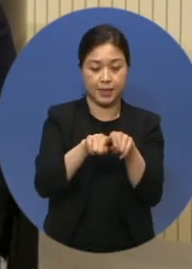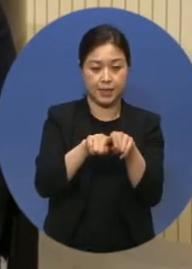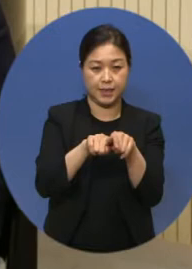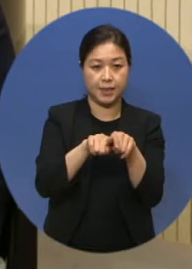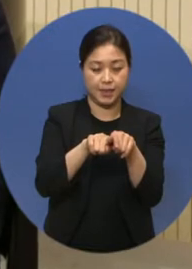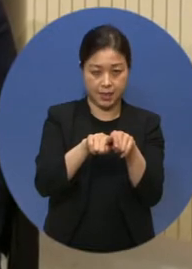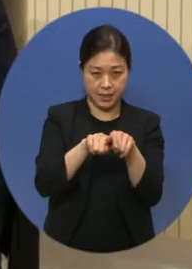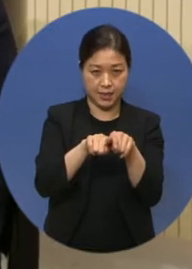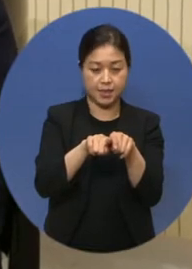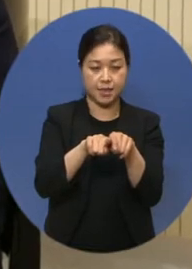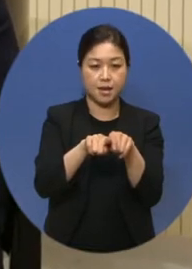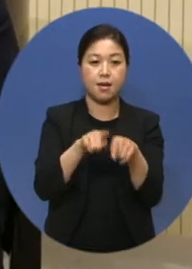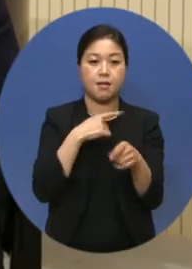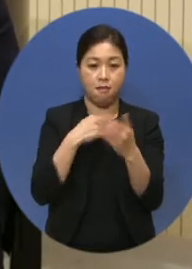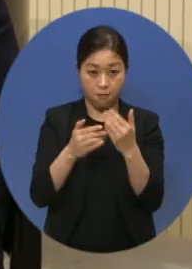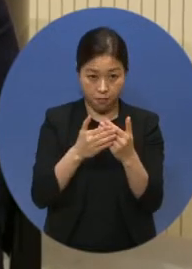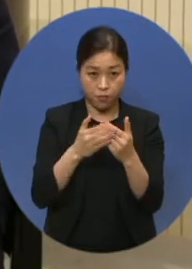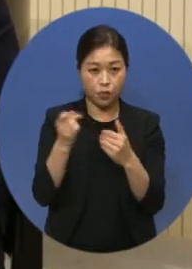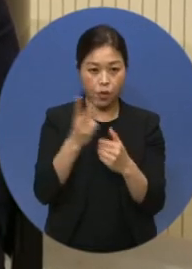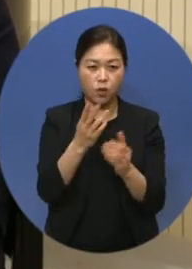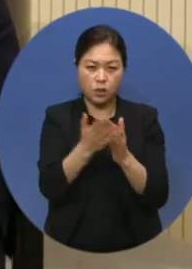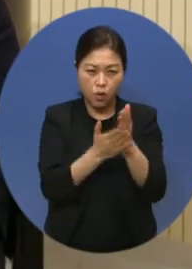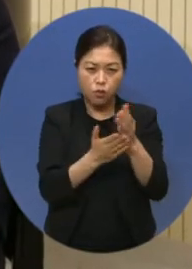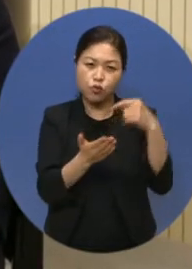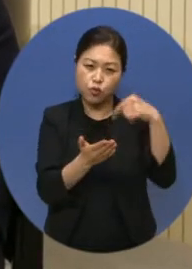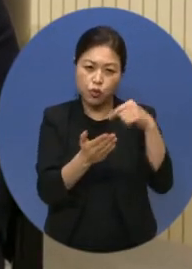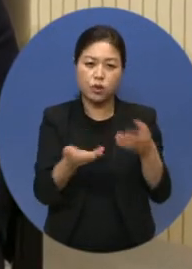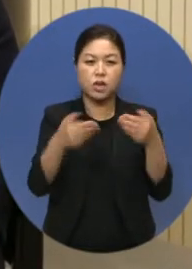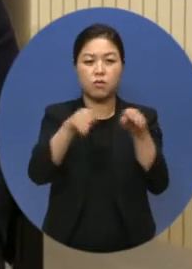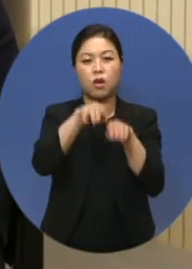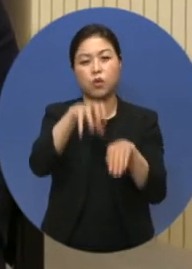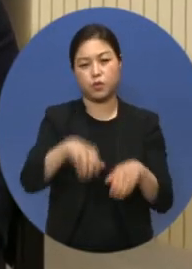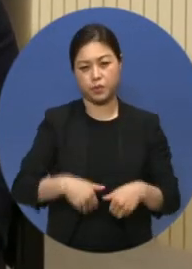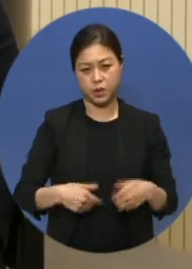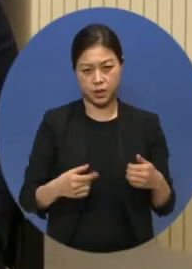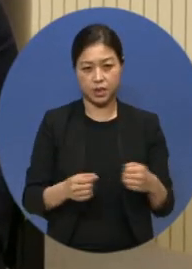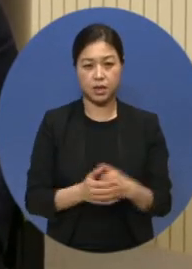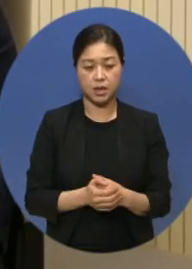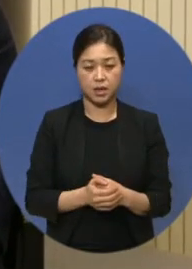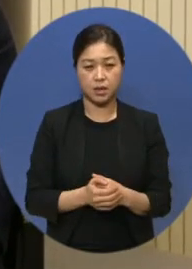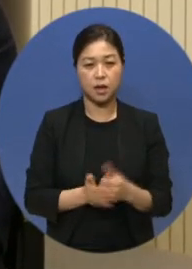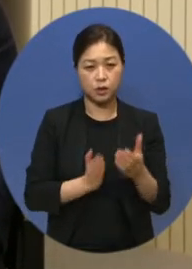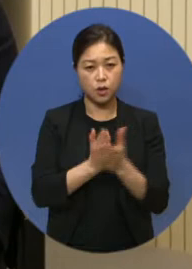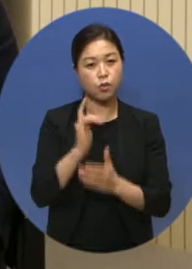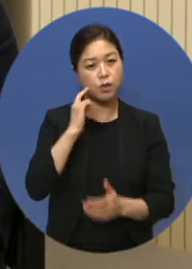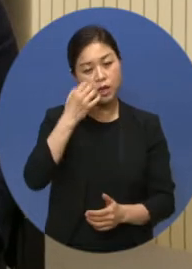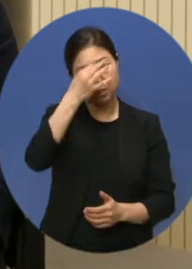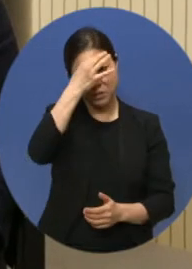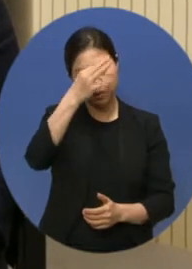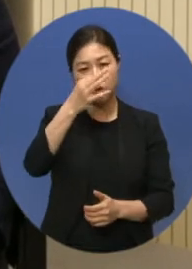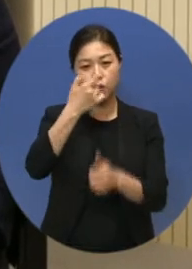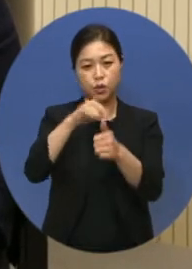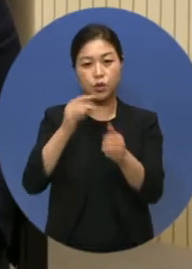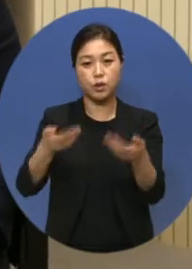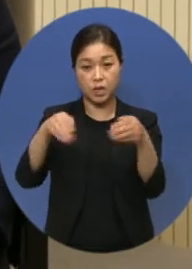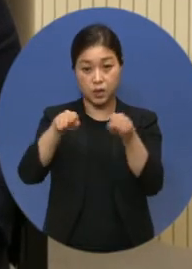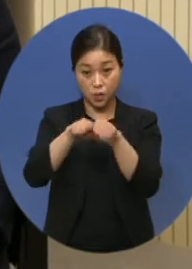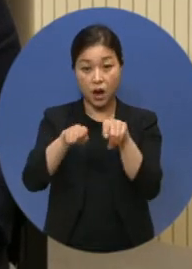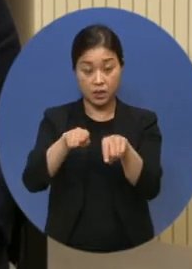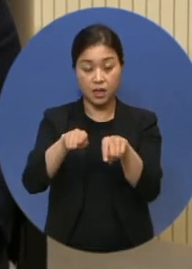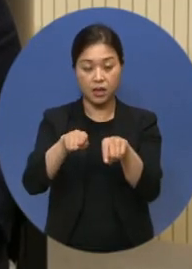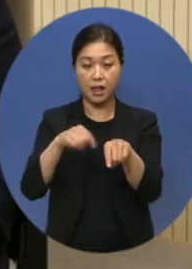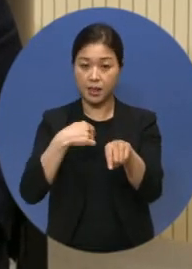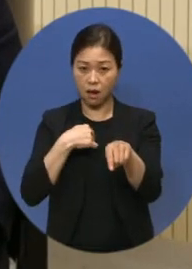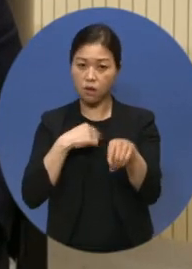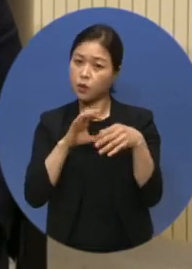교육기관도 필요하다고 생각합니다. 그래서 전문 예술 교육기관 또 저희들이 꼭 저희들을 통해서